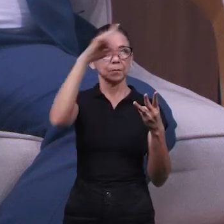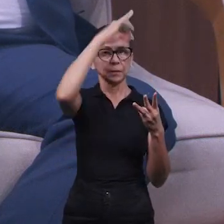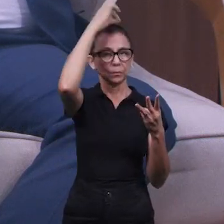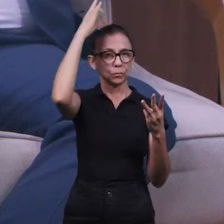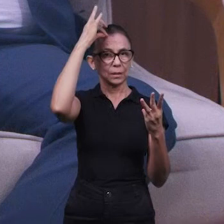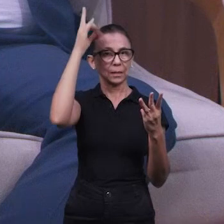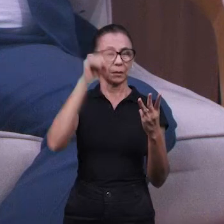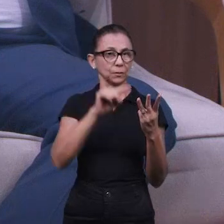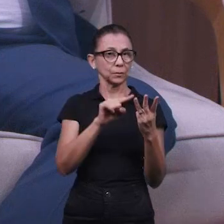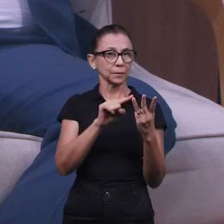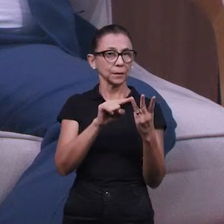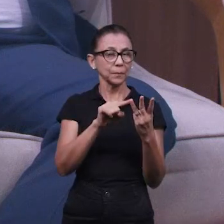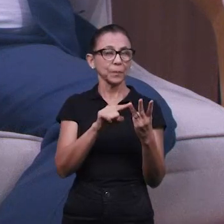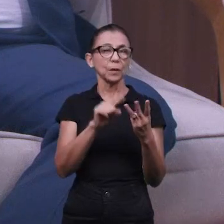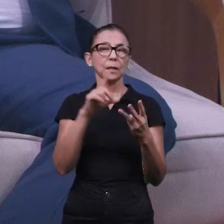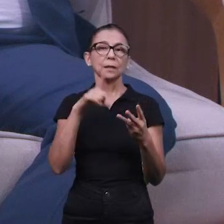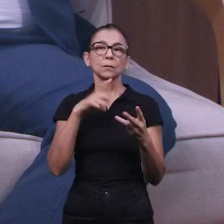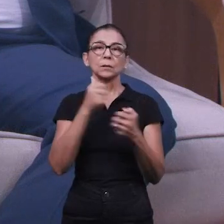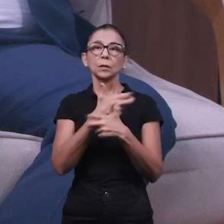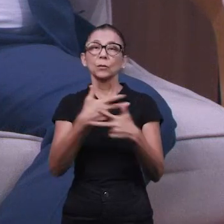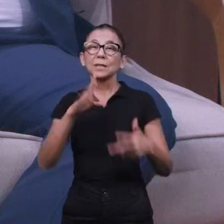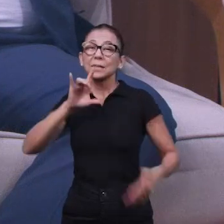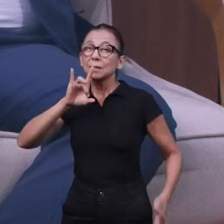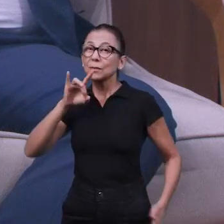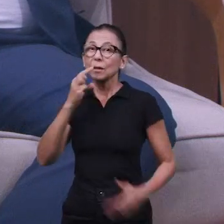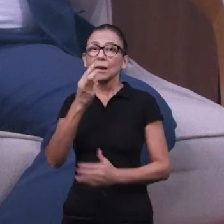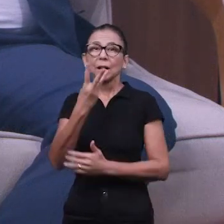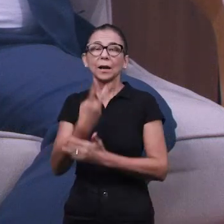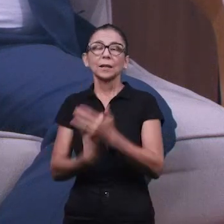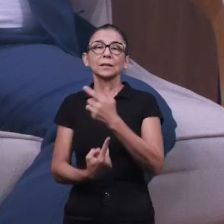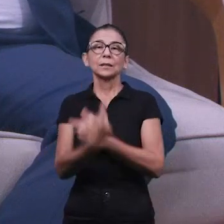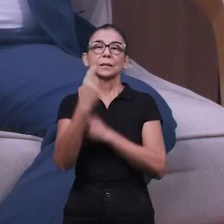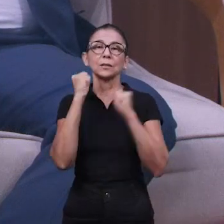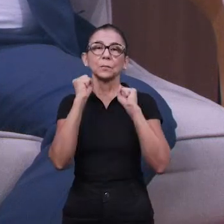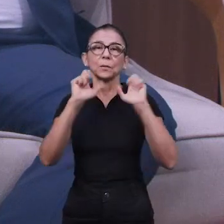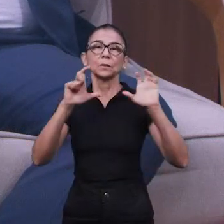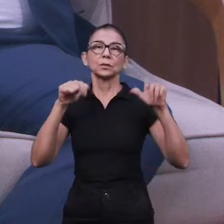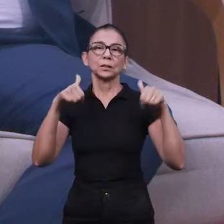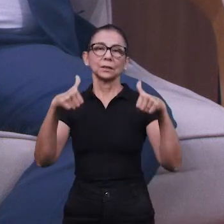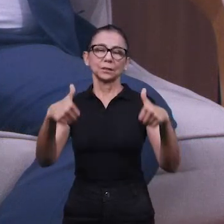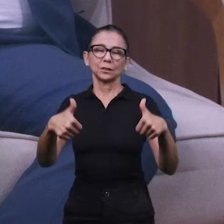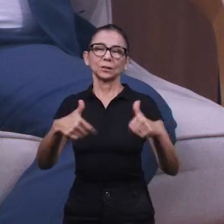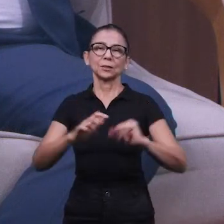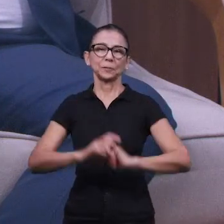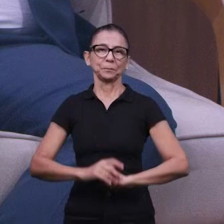évidence. Pourquoi? Parce qu'ils sont prophétiques.